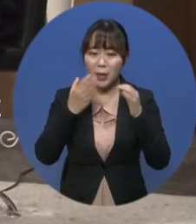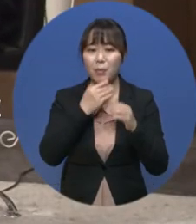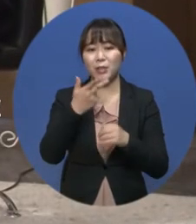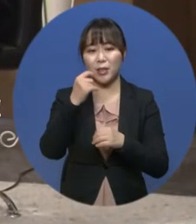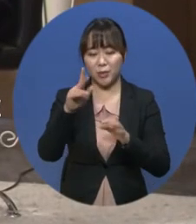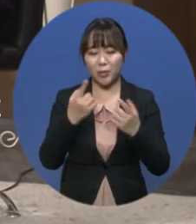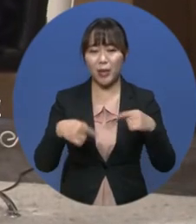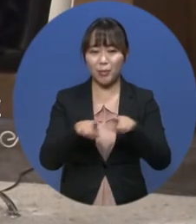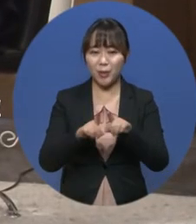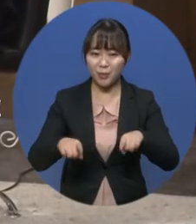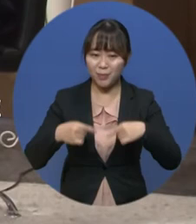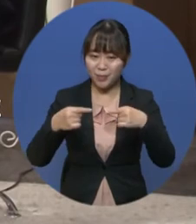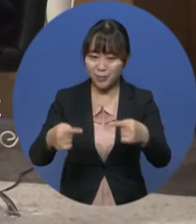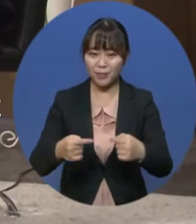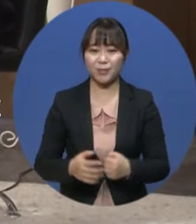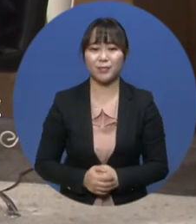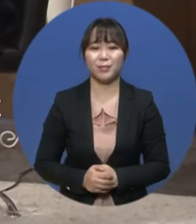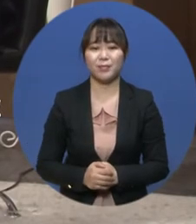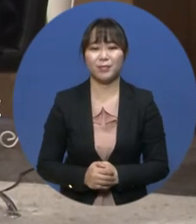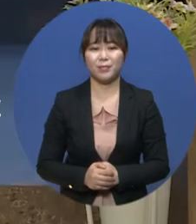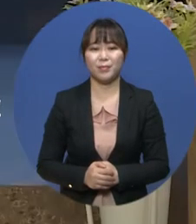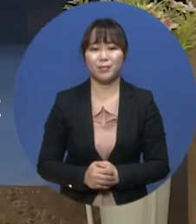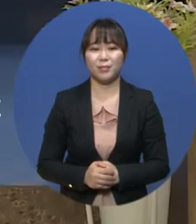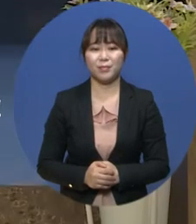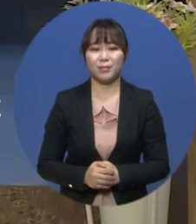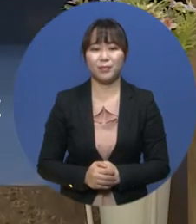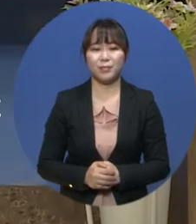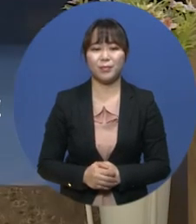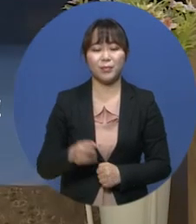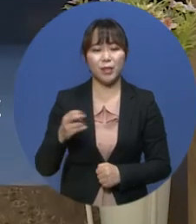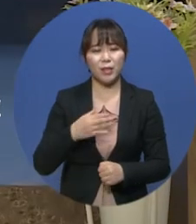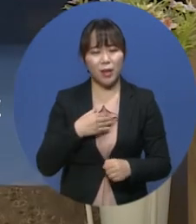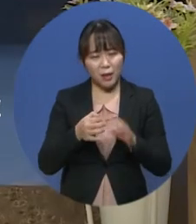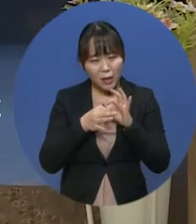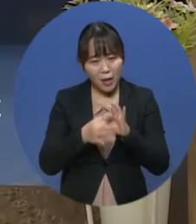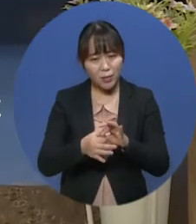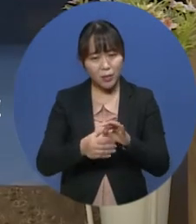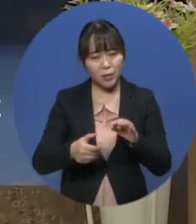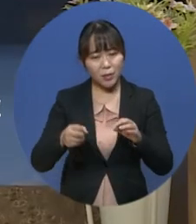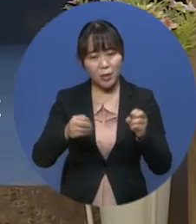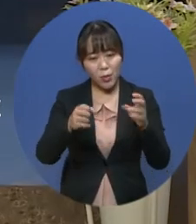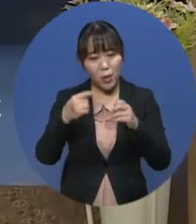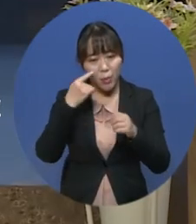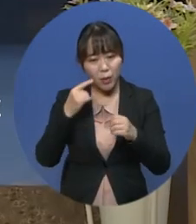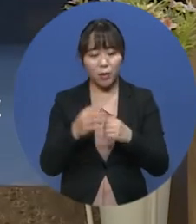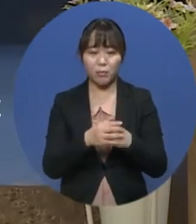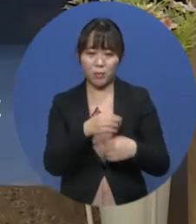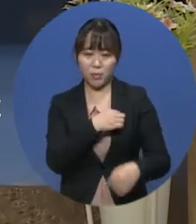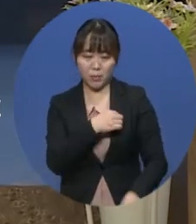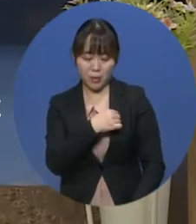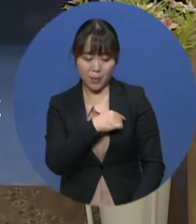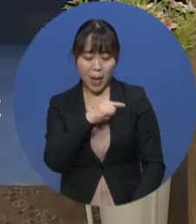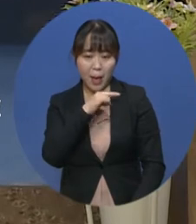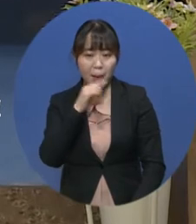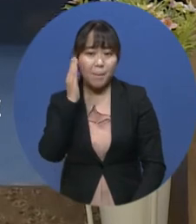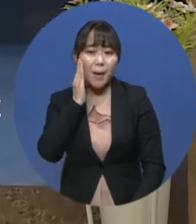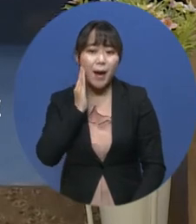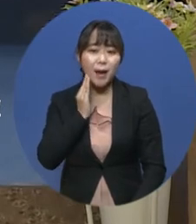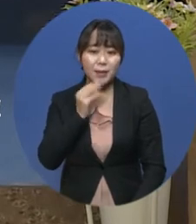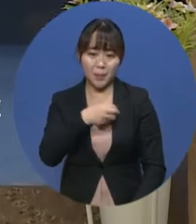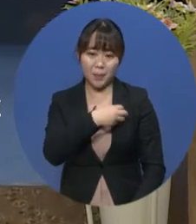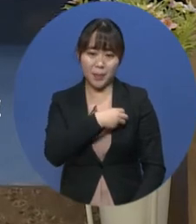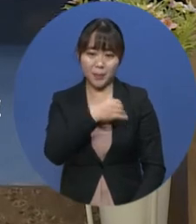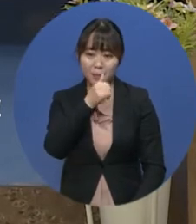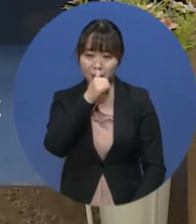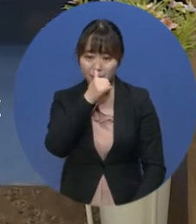팀에도 함께 동참하도록 하겠습니다 그리고 제가 계속 이렇게 말씀을 나누다 보니까 이 선생님이 여기 파란 뱃지를